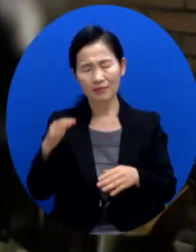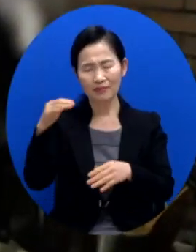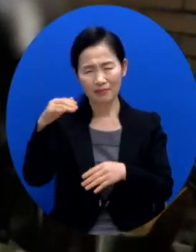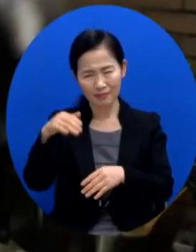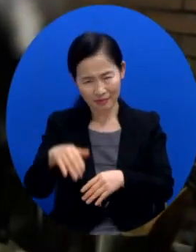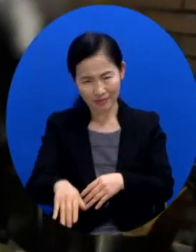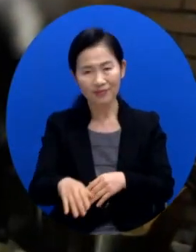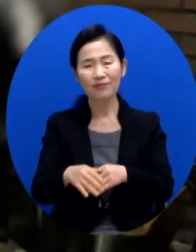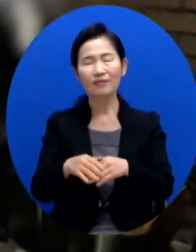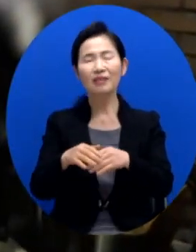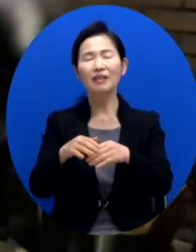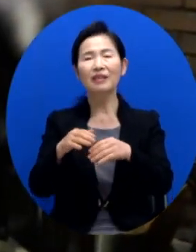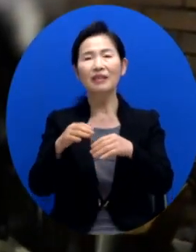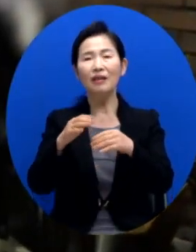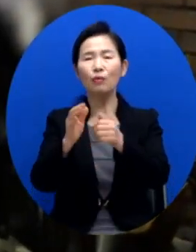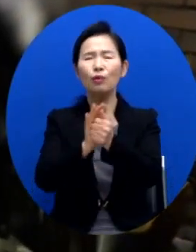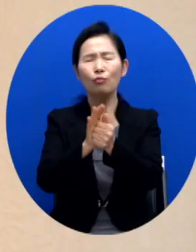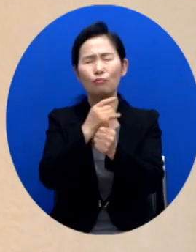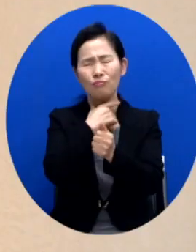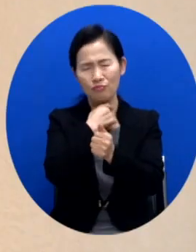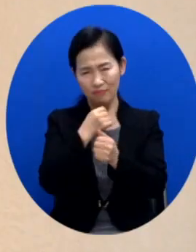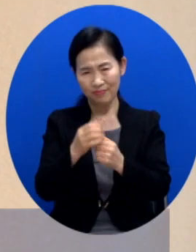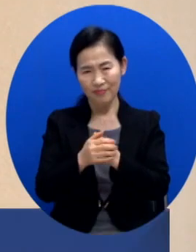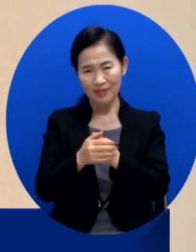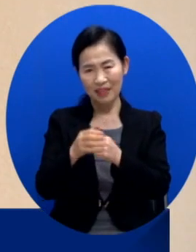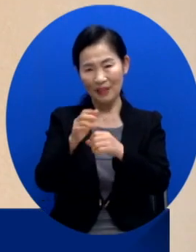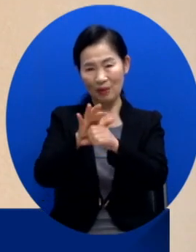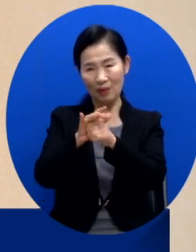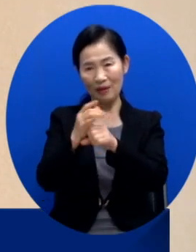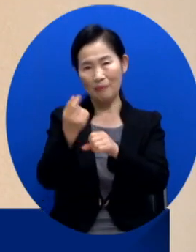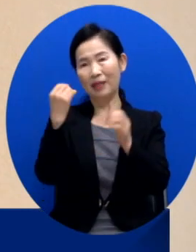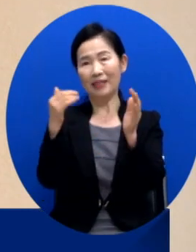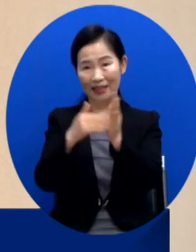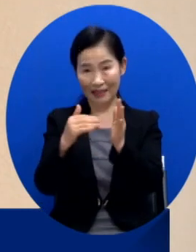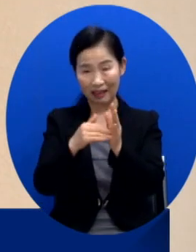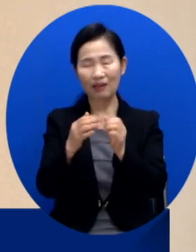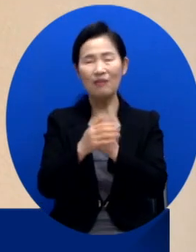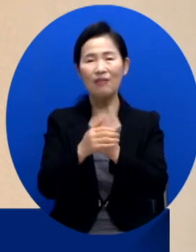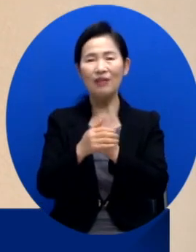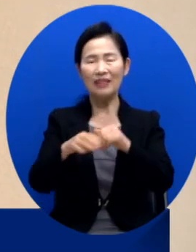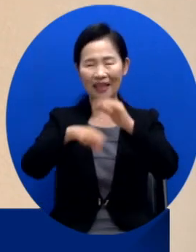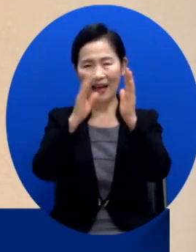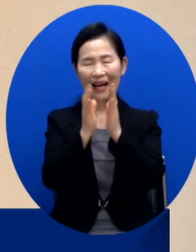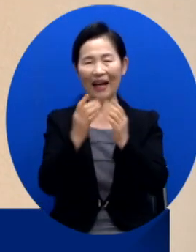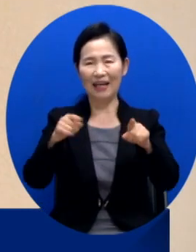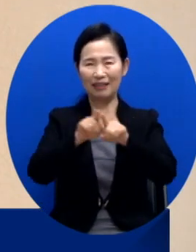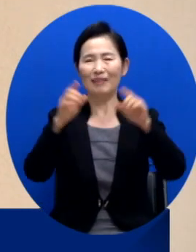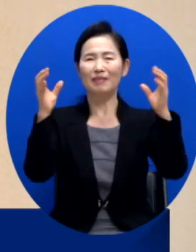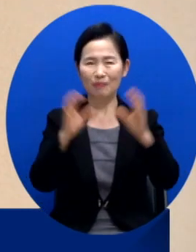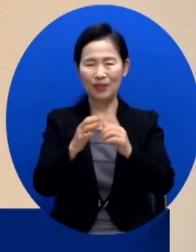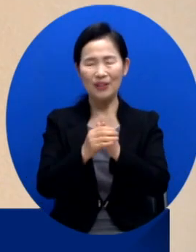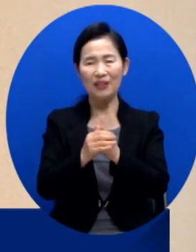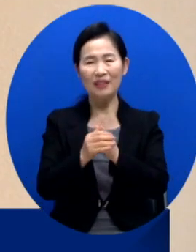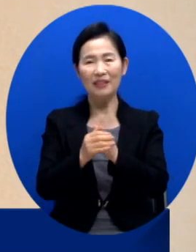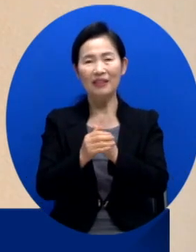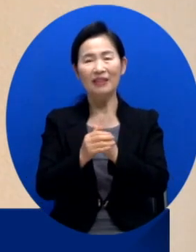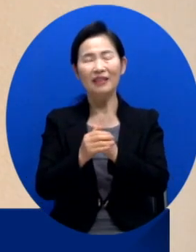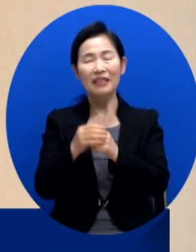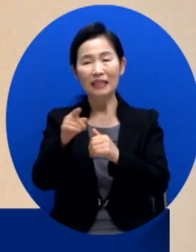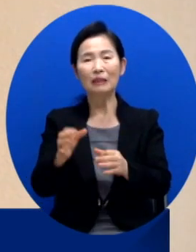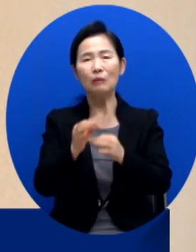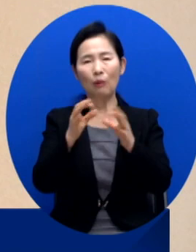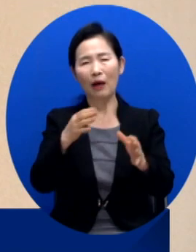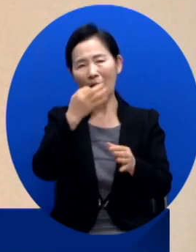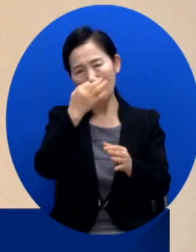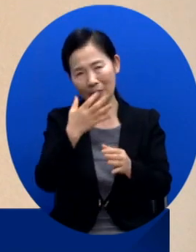싶다는 바람도 이어졌습니다. 코로나 사태가 끝나서 다들 모여서 그간 있었던 일들